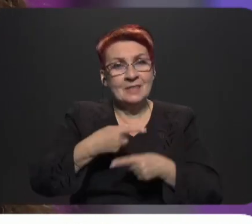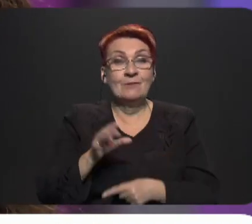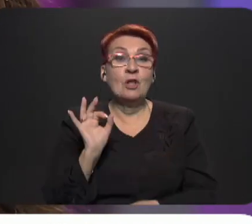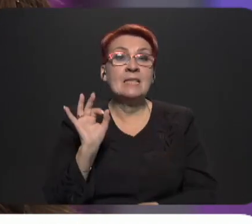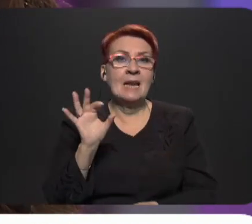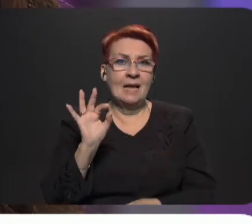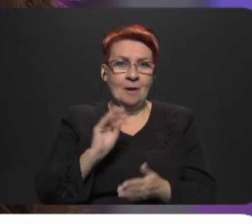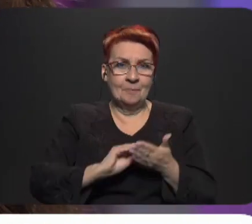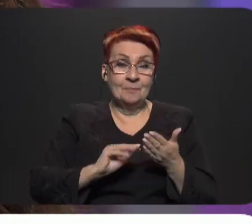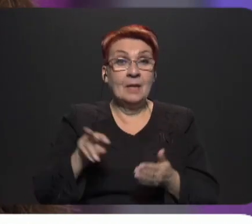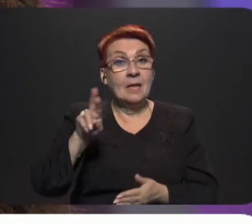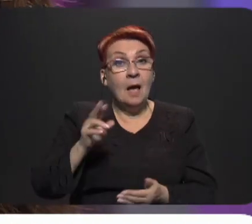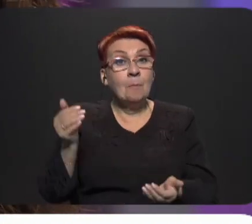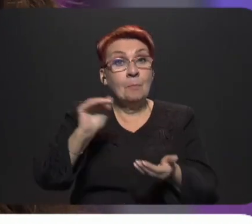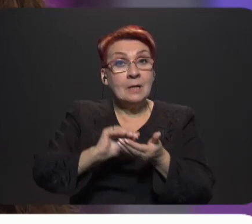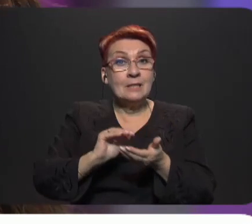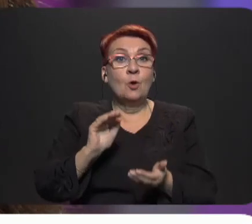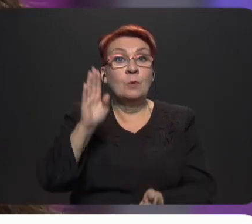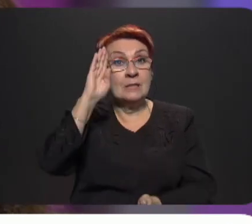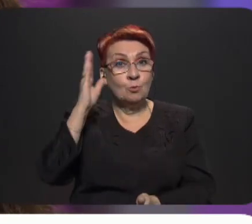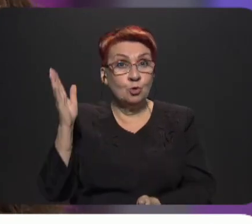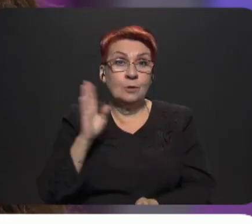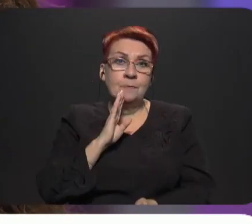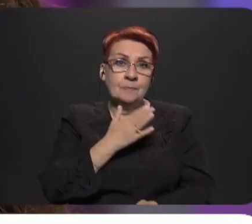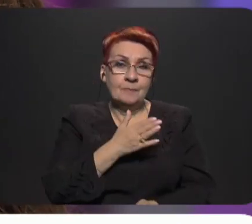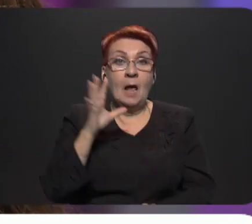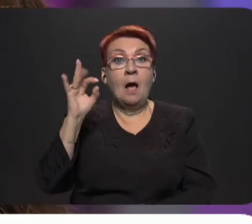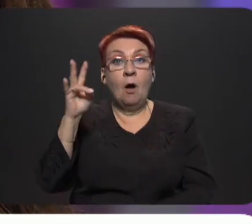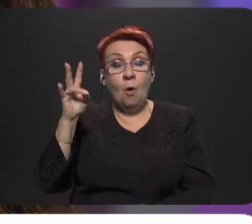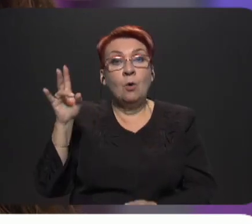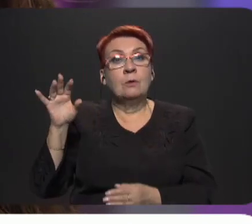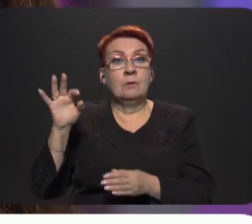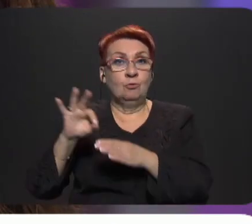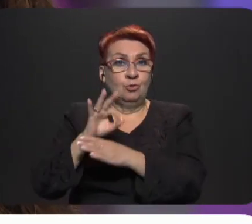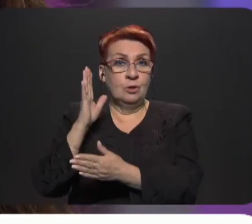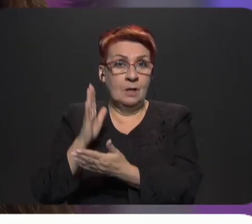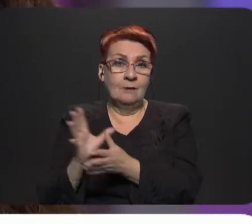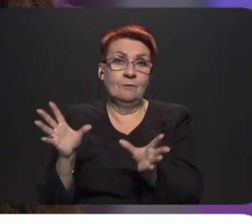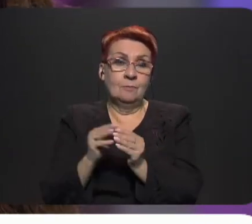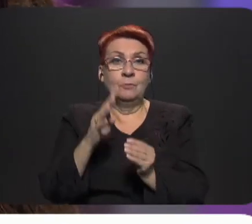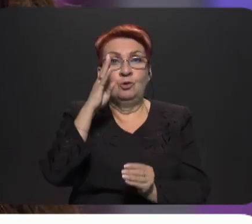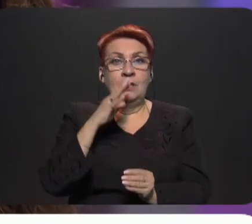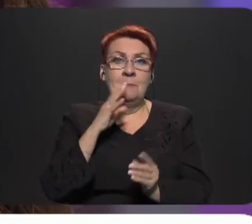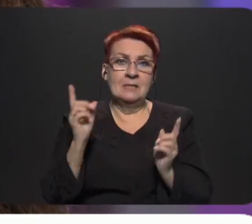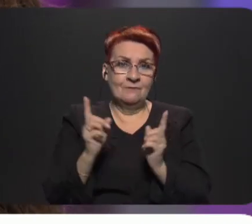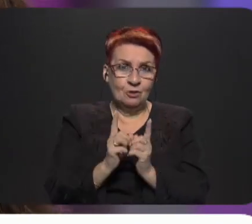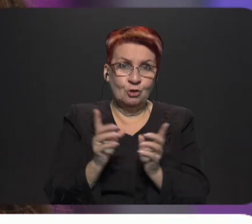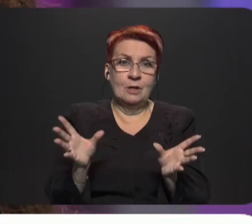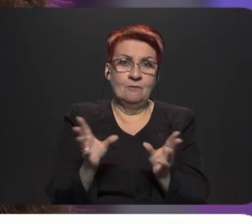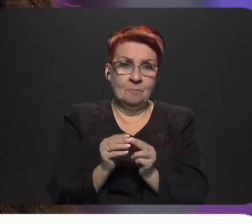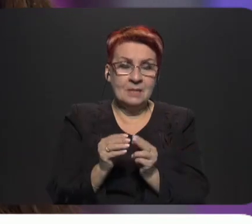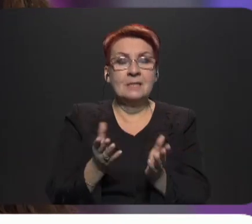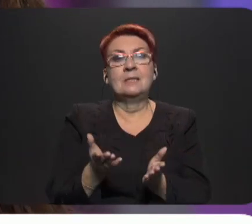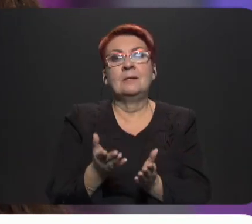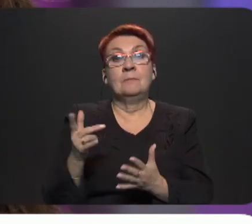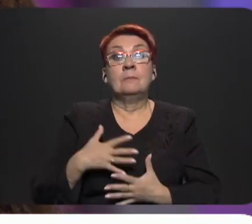Здравствуйте, я познакомилась с мужчиной и знала при этом, что он женат, сама в разводе. Мы встречались 4 месяца, и я забеременела. Делать аборт не